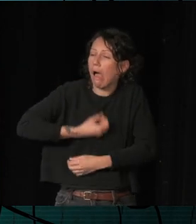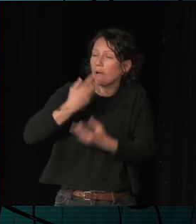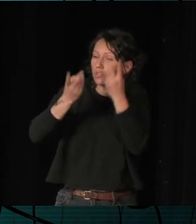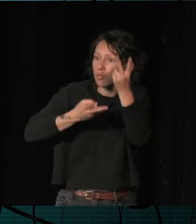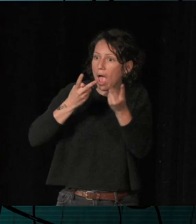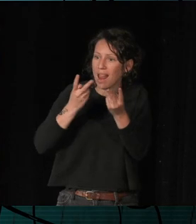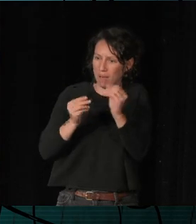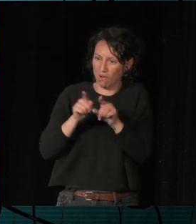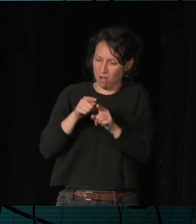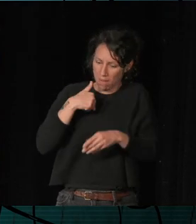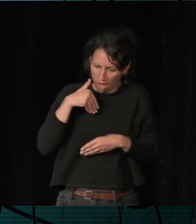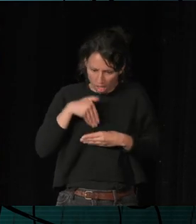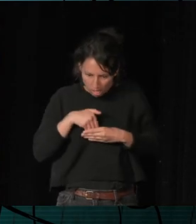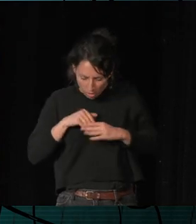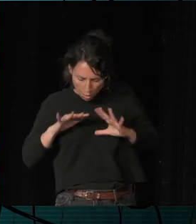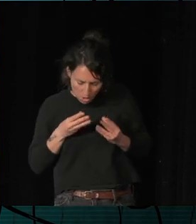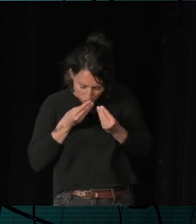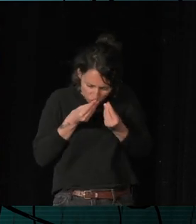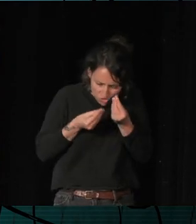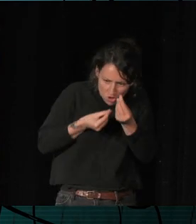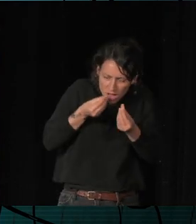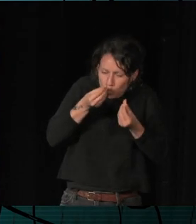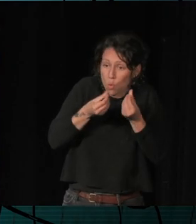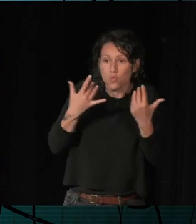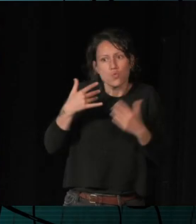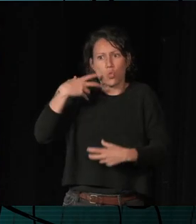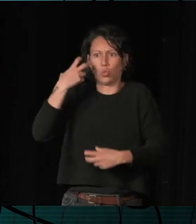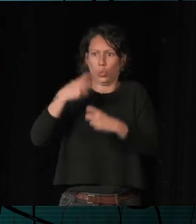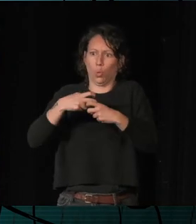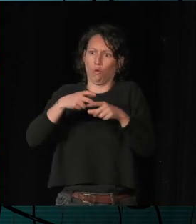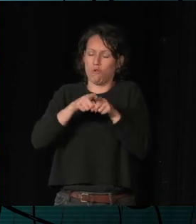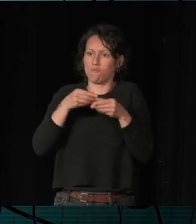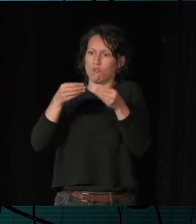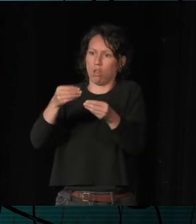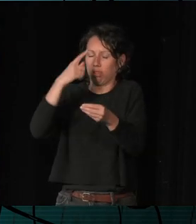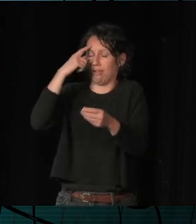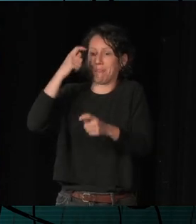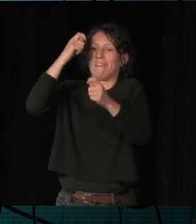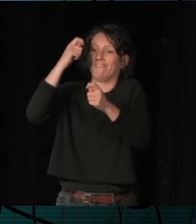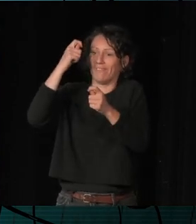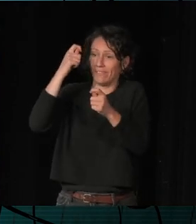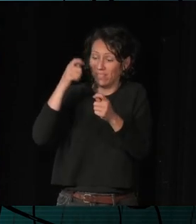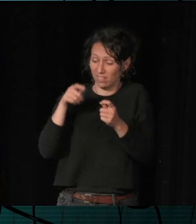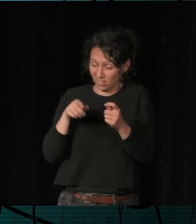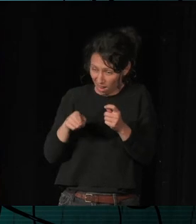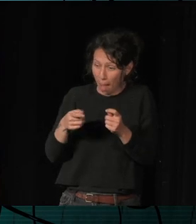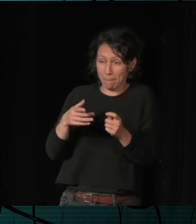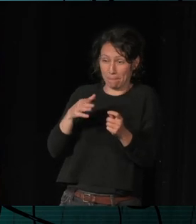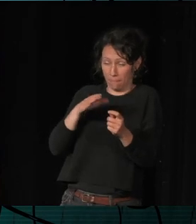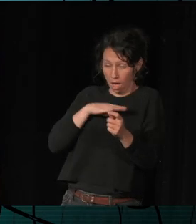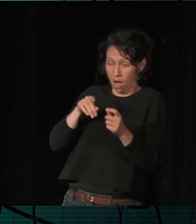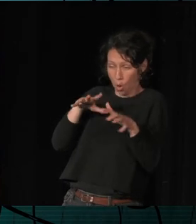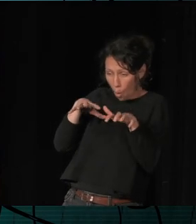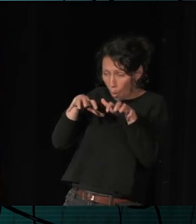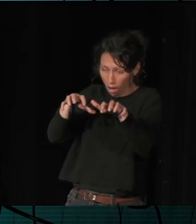sensations. Voilà, donc dans Décarnation, l'idée c'était d'imager en fait avec l'horreur ce qu'on peut ressentir à certains moments